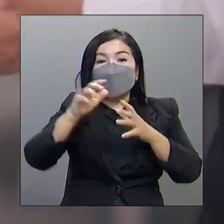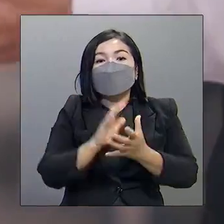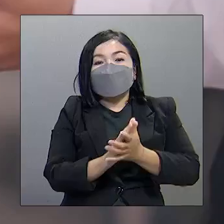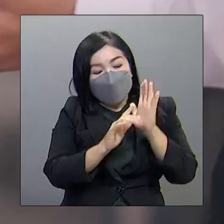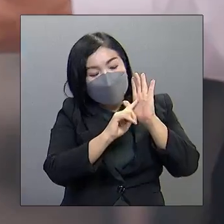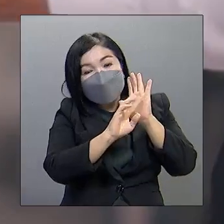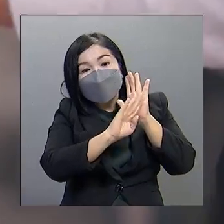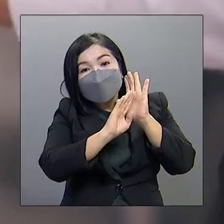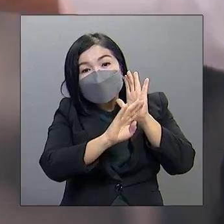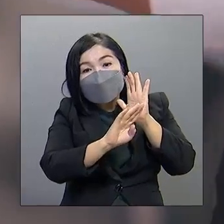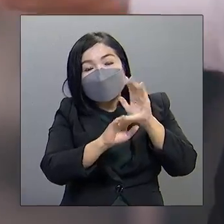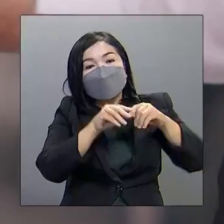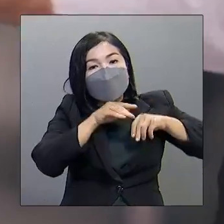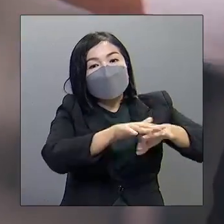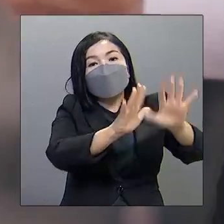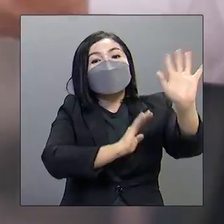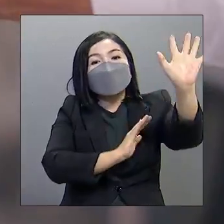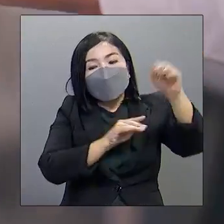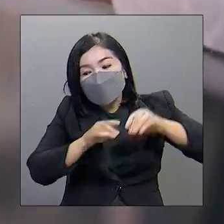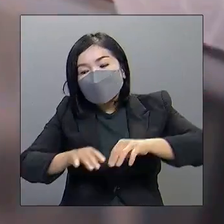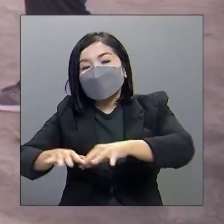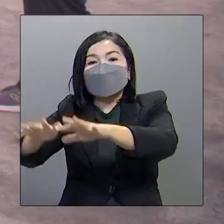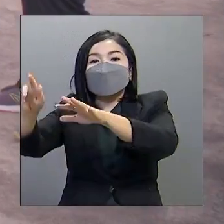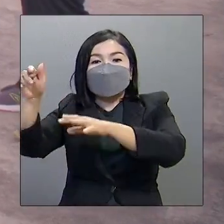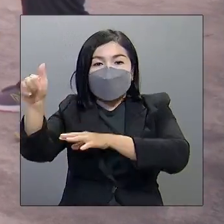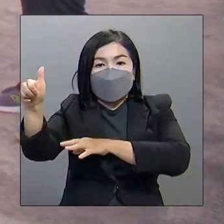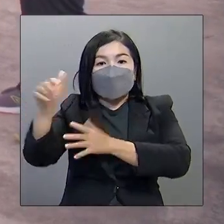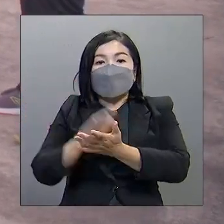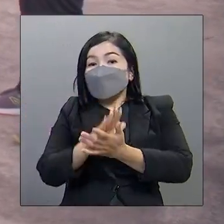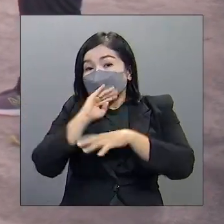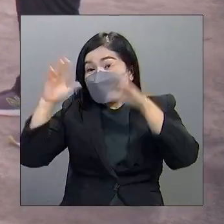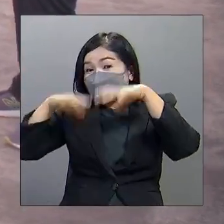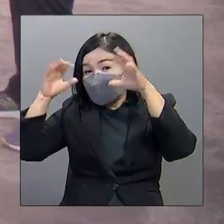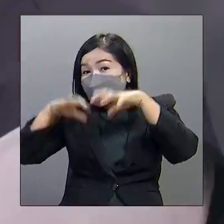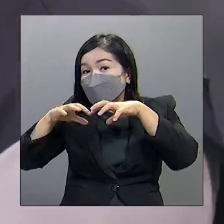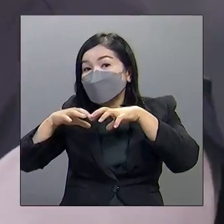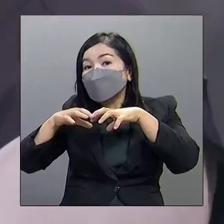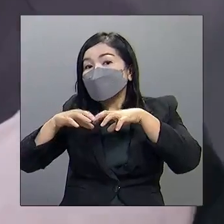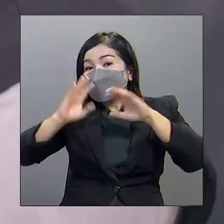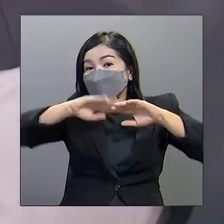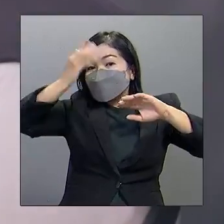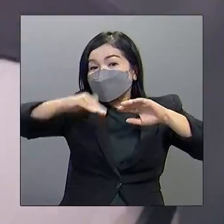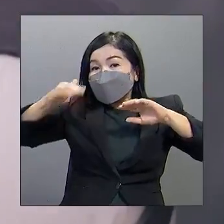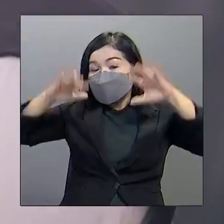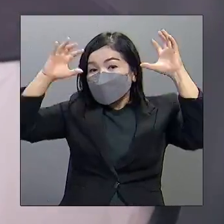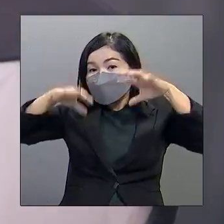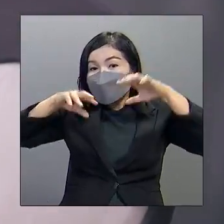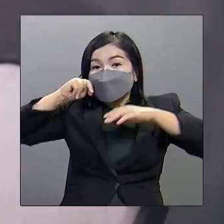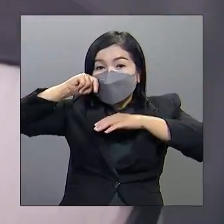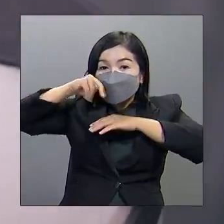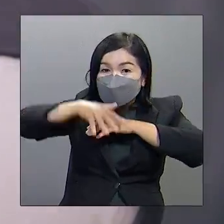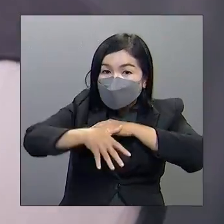รับภาระน้อยลงจากการช่วยระบายของลุ่มน้ำเจ้าพระย า พอฝนตกเยอะบนเขาใหญ่ปุ๊บเนี่ยแม่น้ำนครนายกกับแม่น้ำปรา